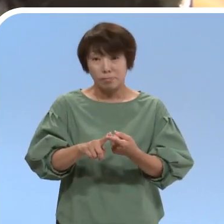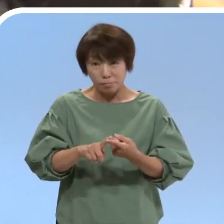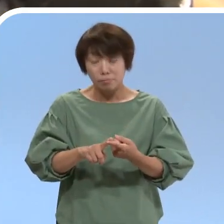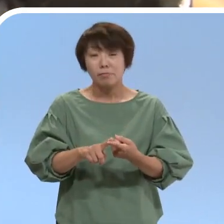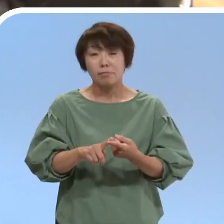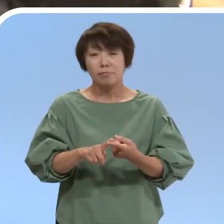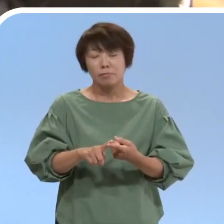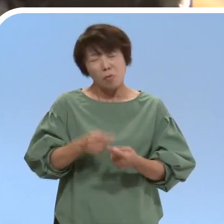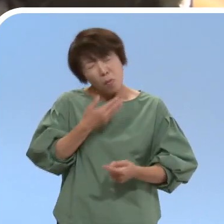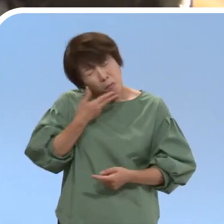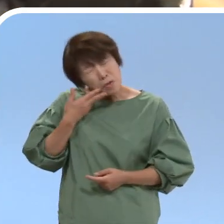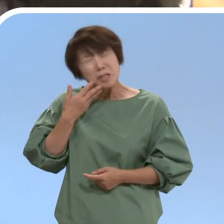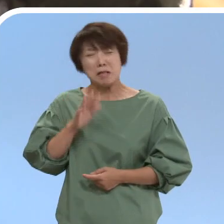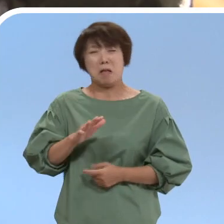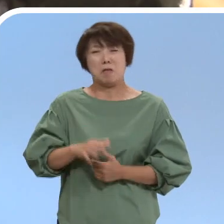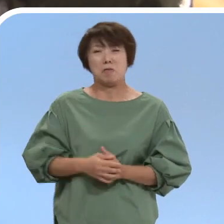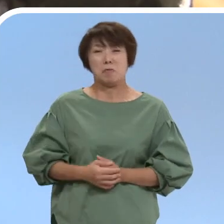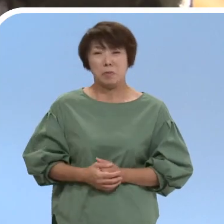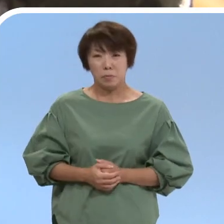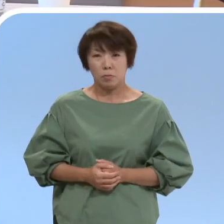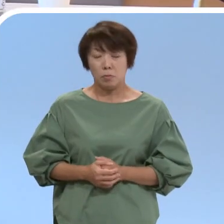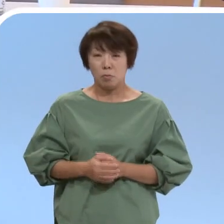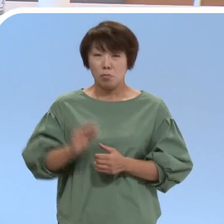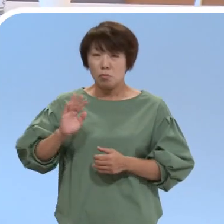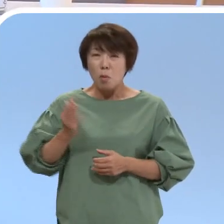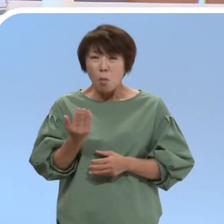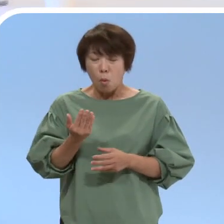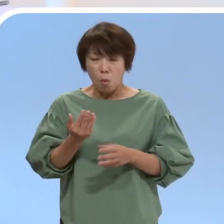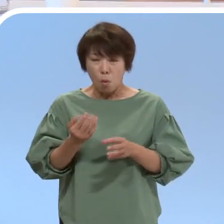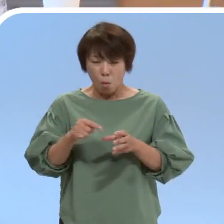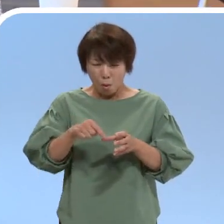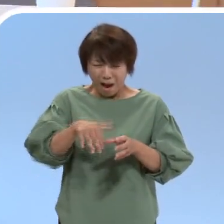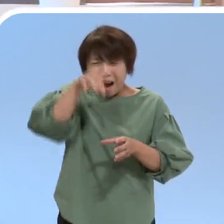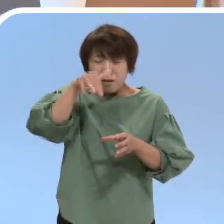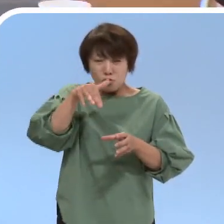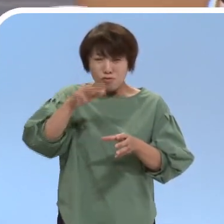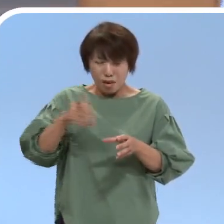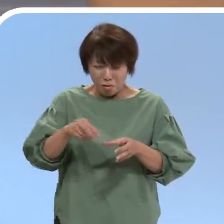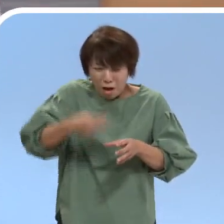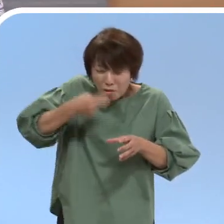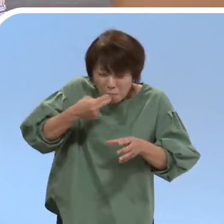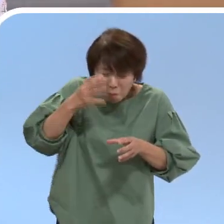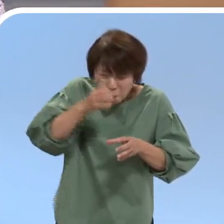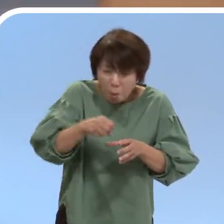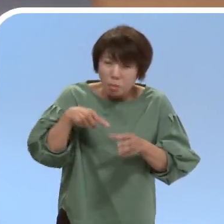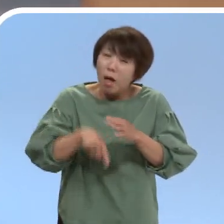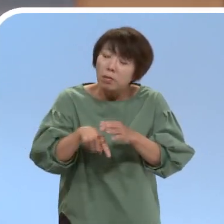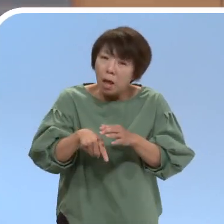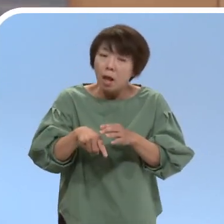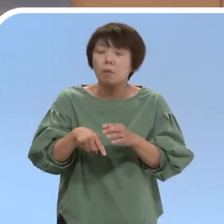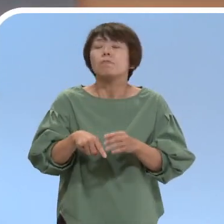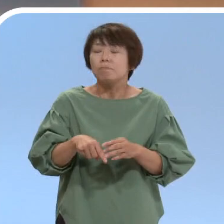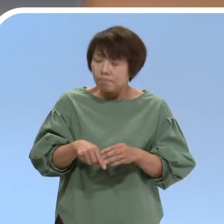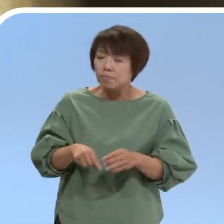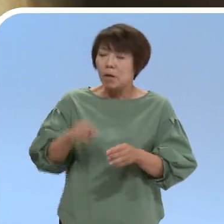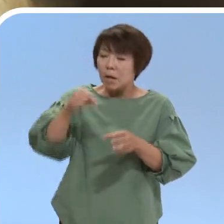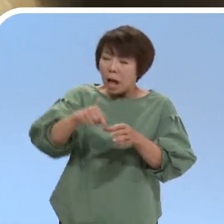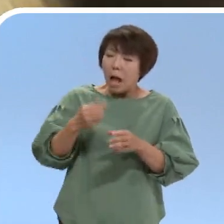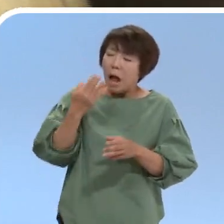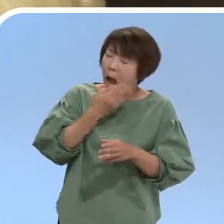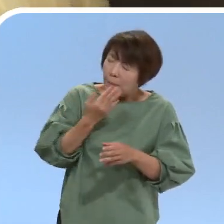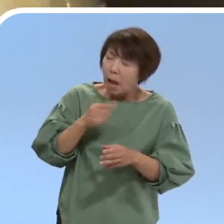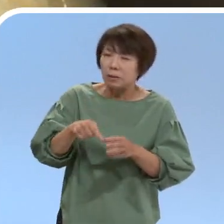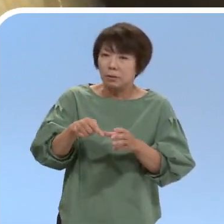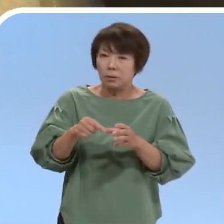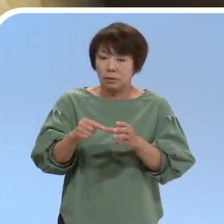味を。うわ、美味しいです。 あ、よかった、ありがとうございます。 中の方が熱いのになんで中食べようとするんやろな。 中が一番甘いんですよ、実は。玉ね